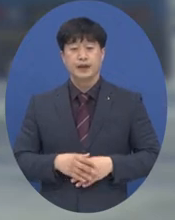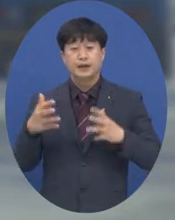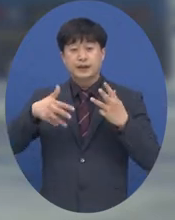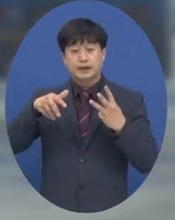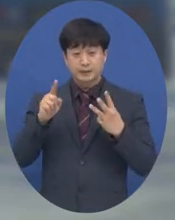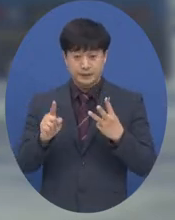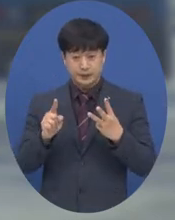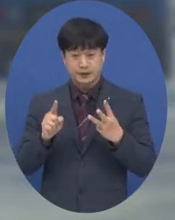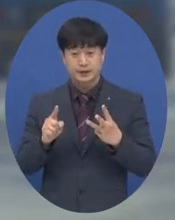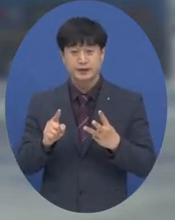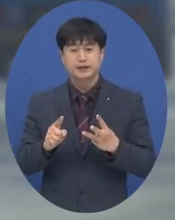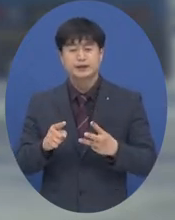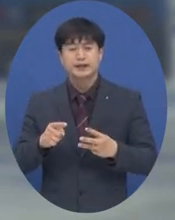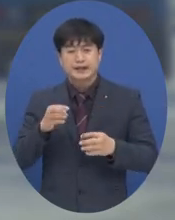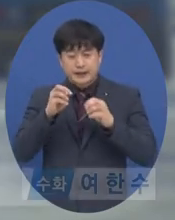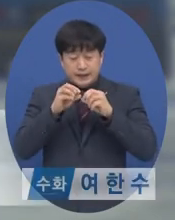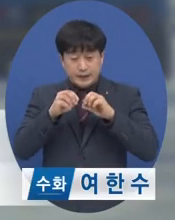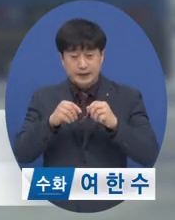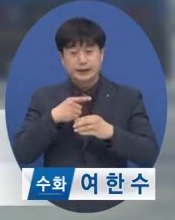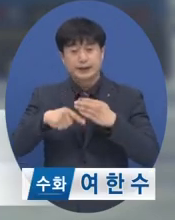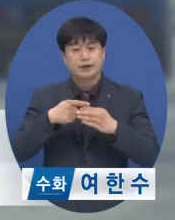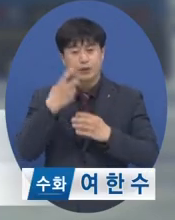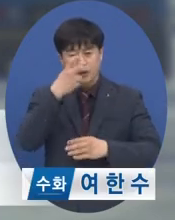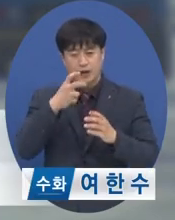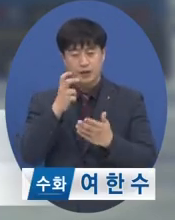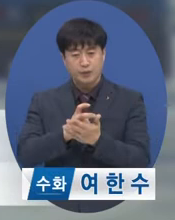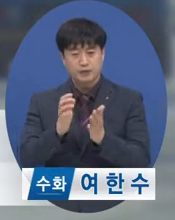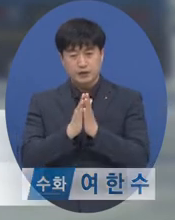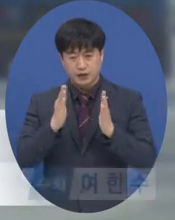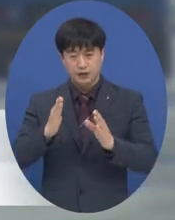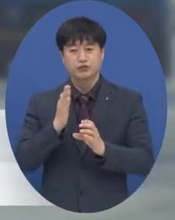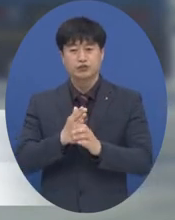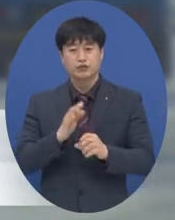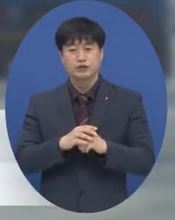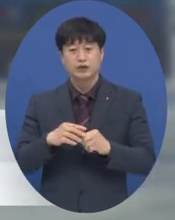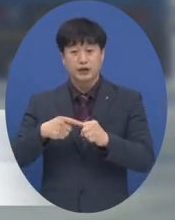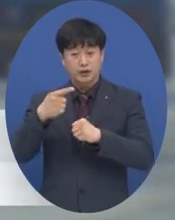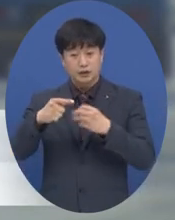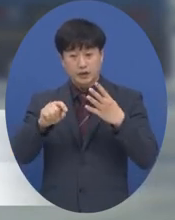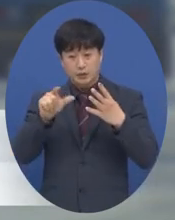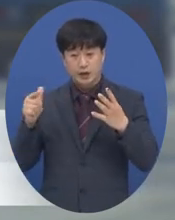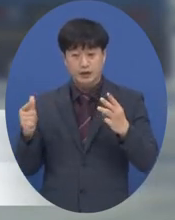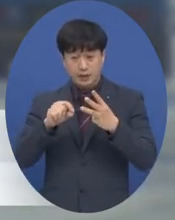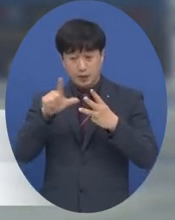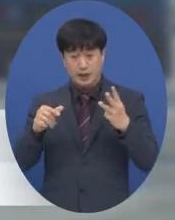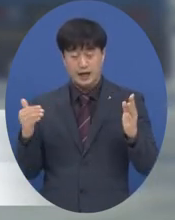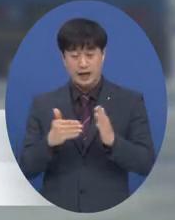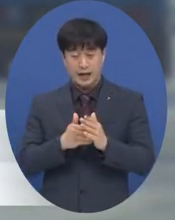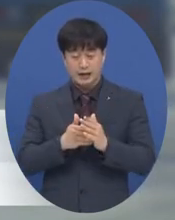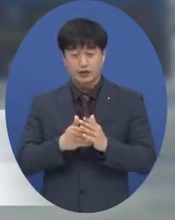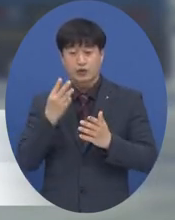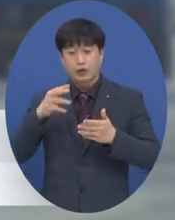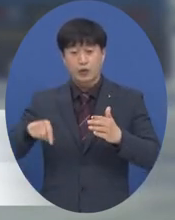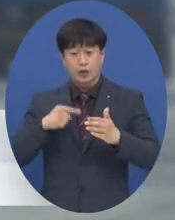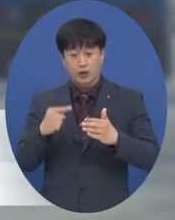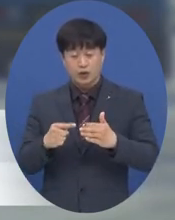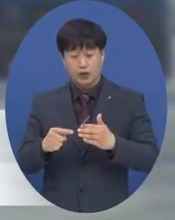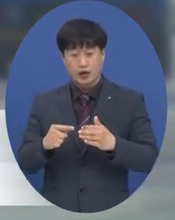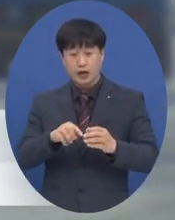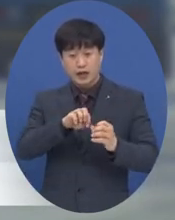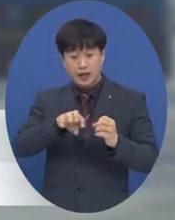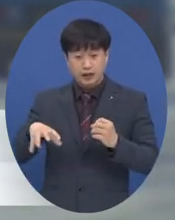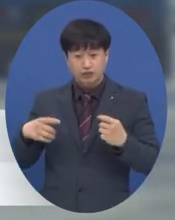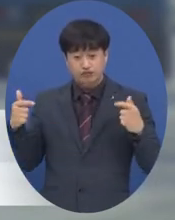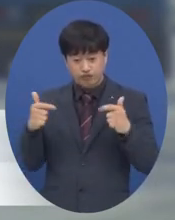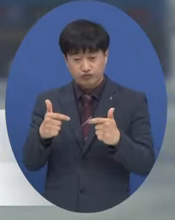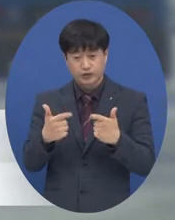제3차 미세먼지 계절관리제가 시행 중인데요. 내년 3월까지 경기도에서는 배출가스 저감 장치를 부착하지 않은 5등급